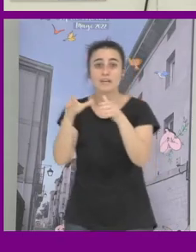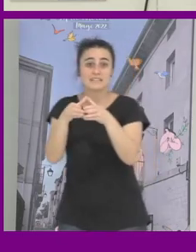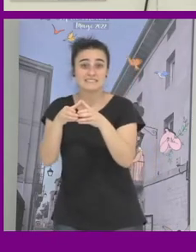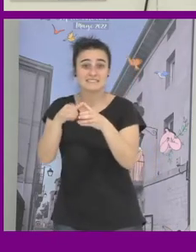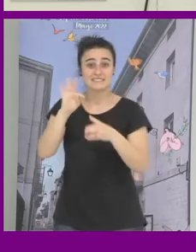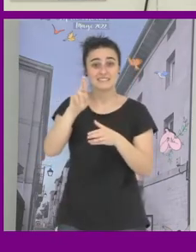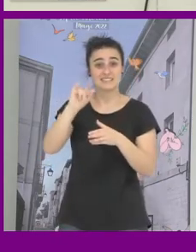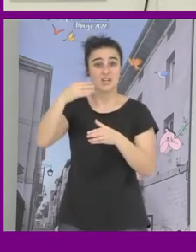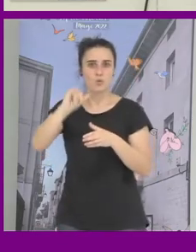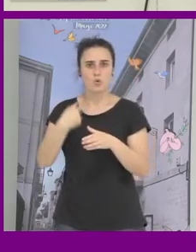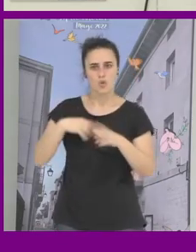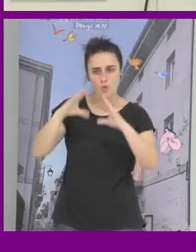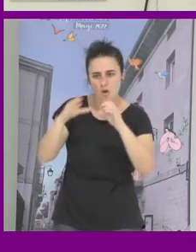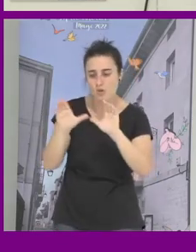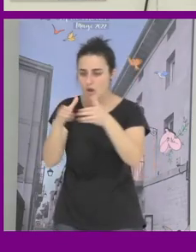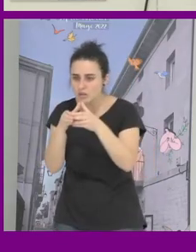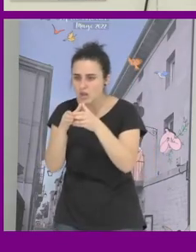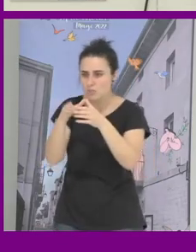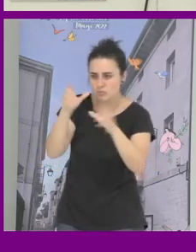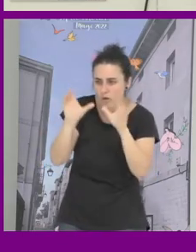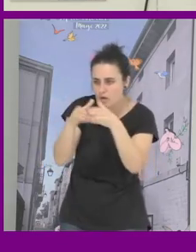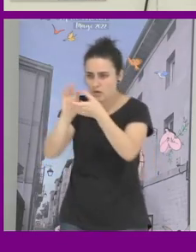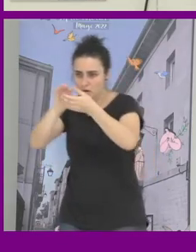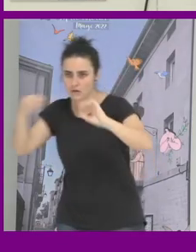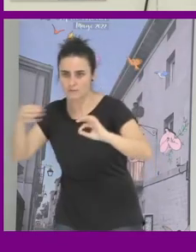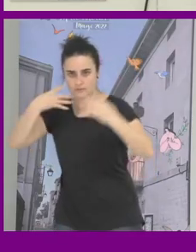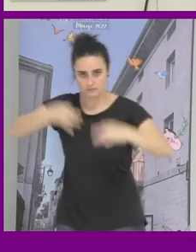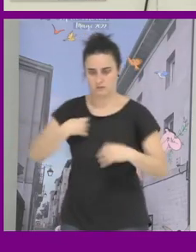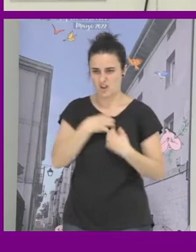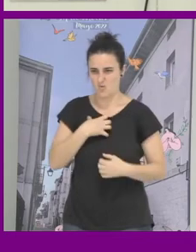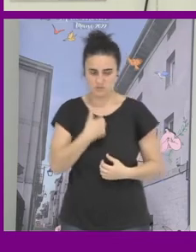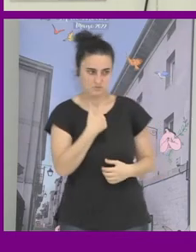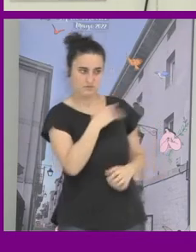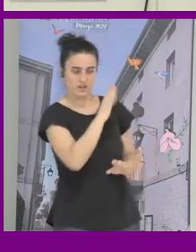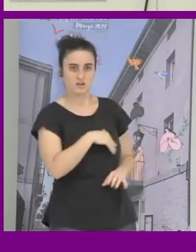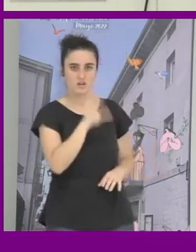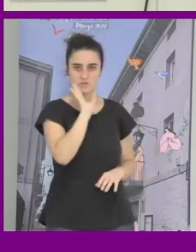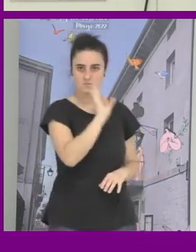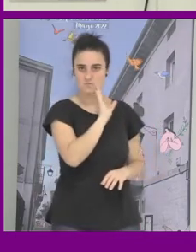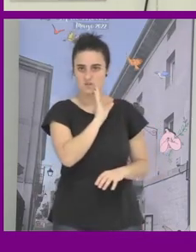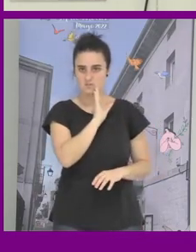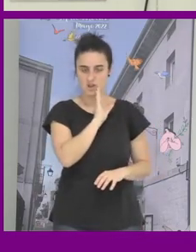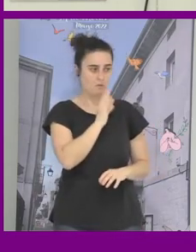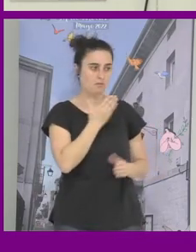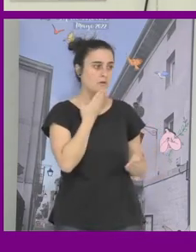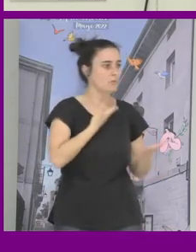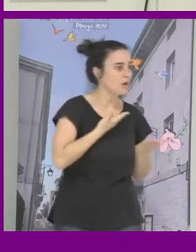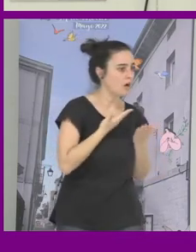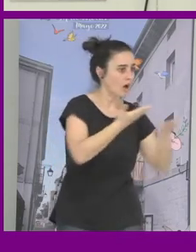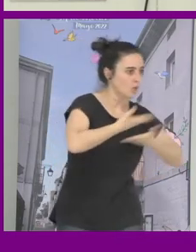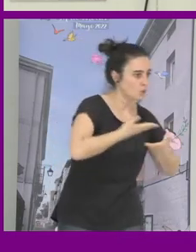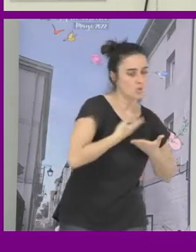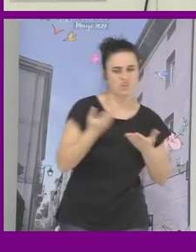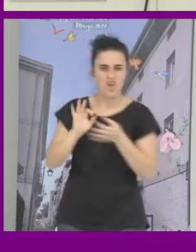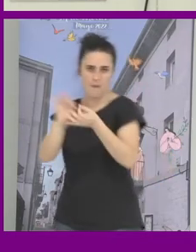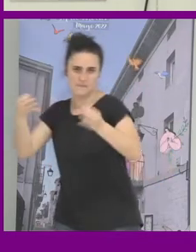egiten, baina azkenean kostatzen zaidala gutxiago laguntza eskatzea nire amari, nire lagunei baino, ez? Eta hori da, bueno,